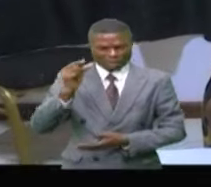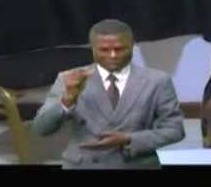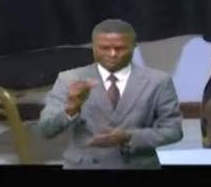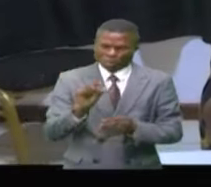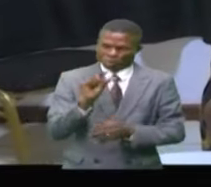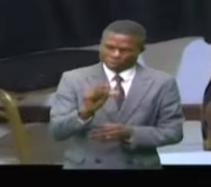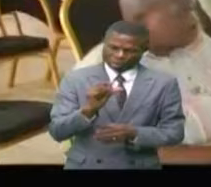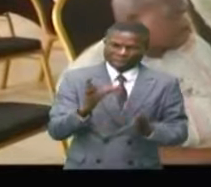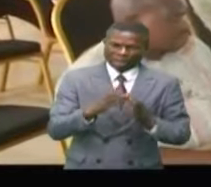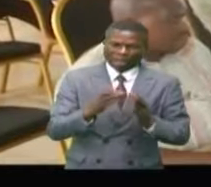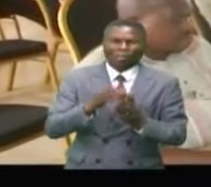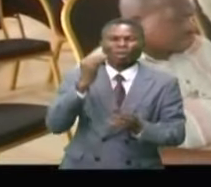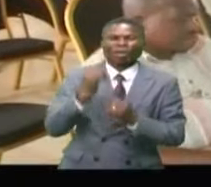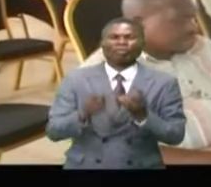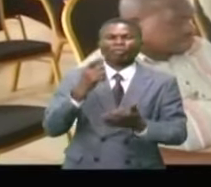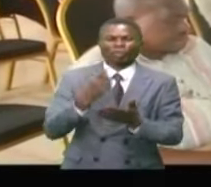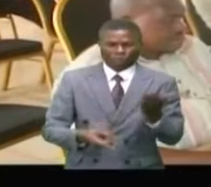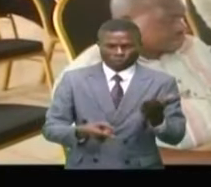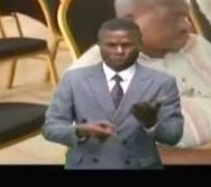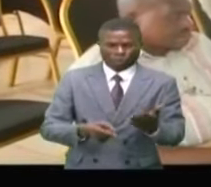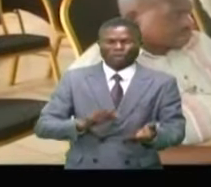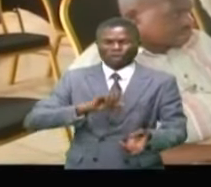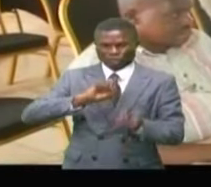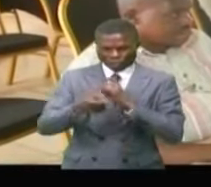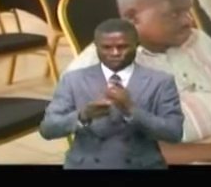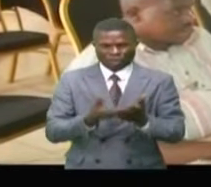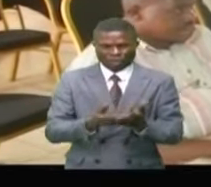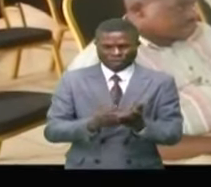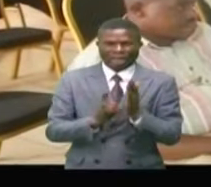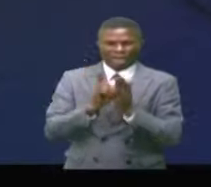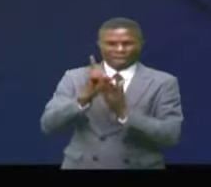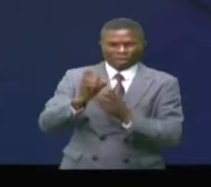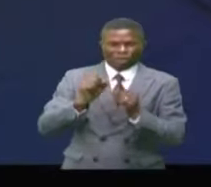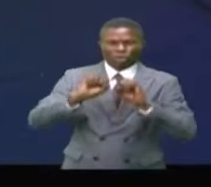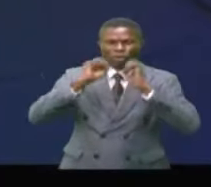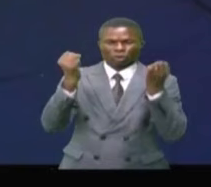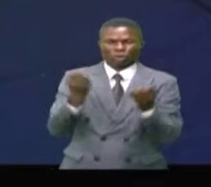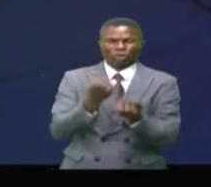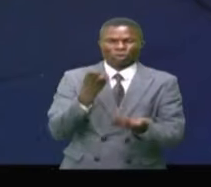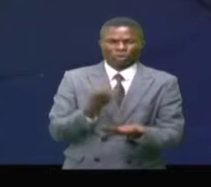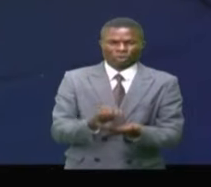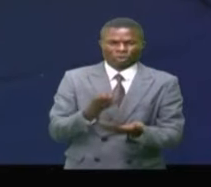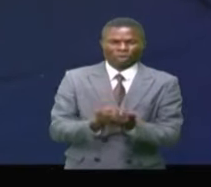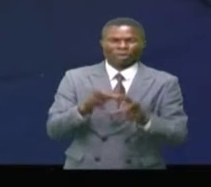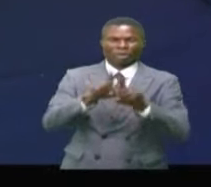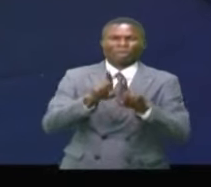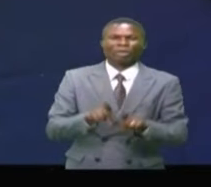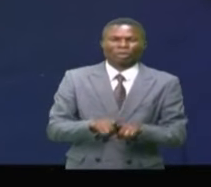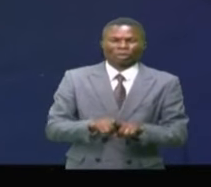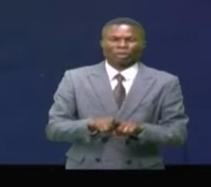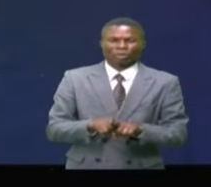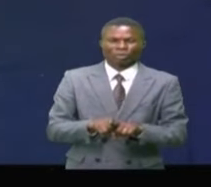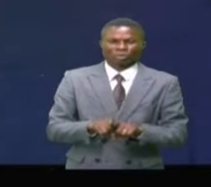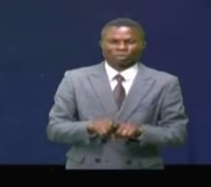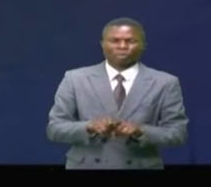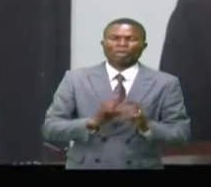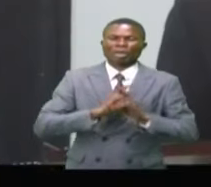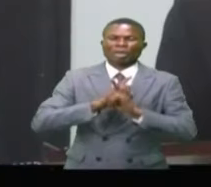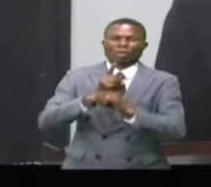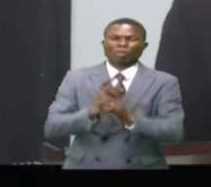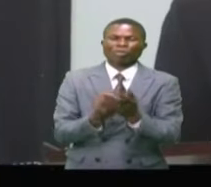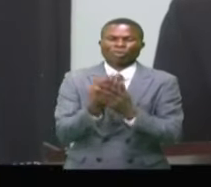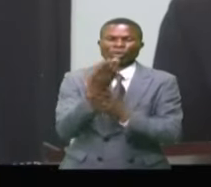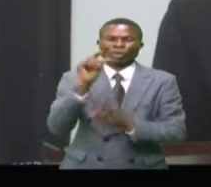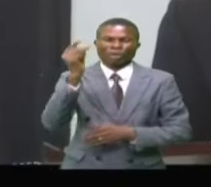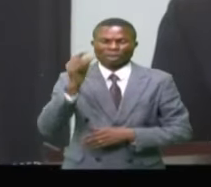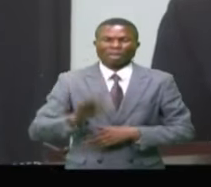échelle, avec comme finalité faire de ce secteur un levier de développement socio-économique et également un pourvoyeur des ressources